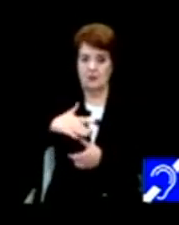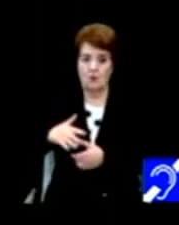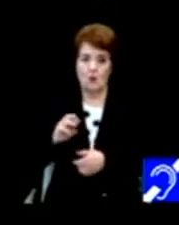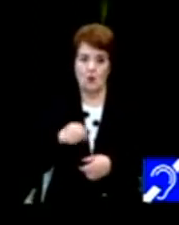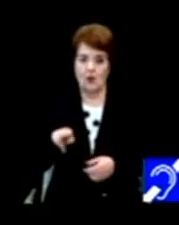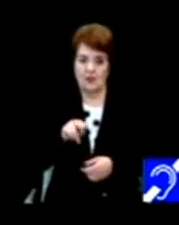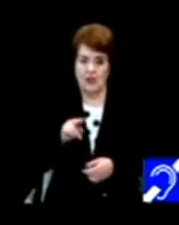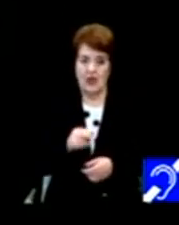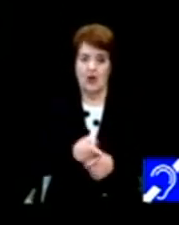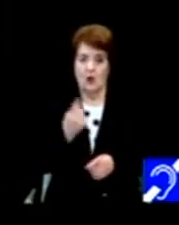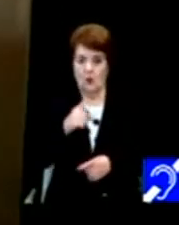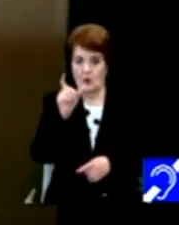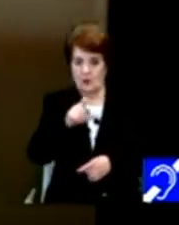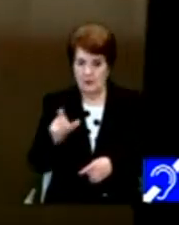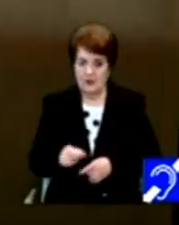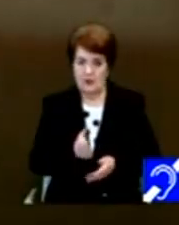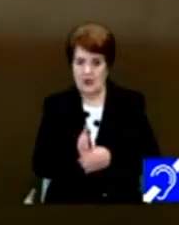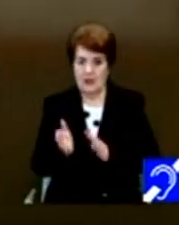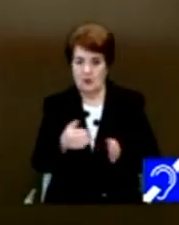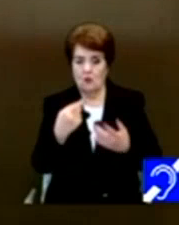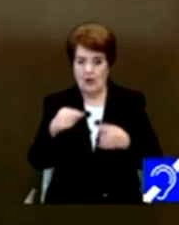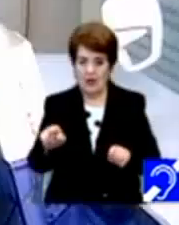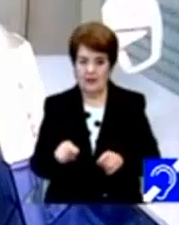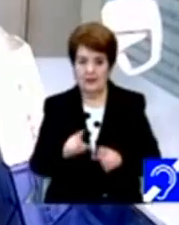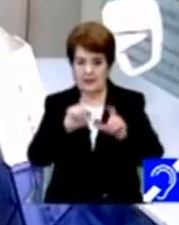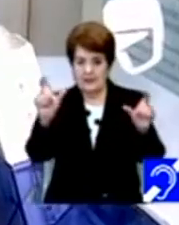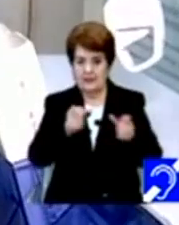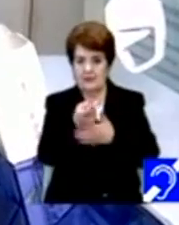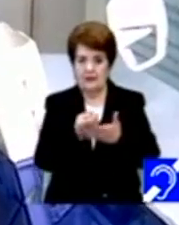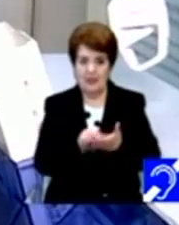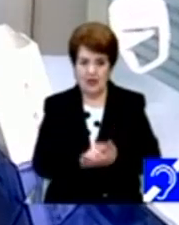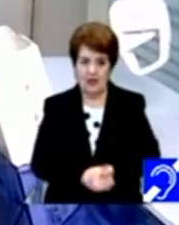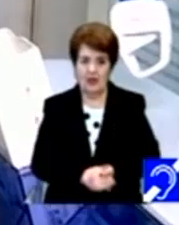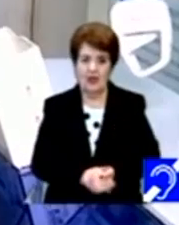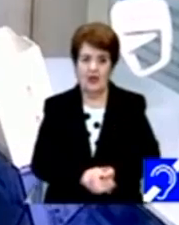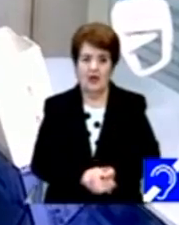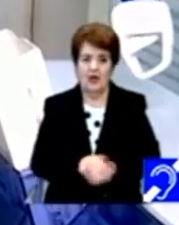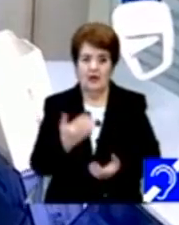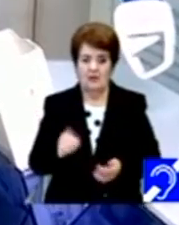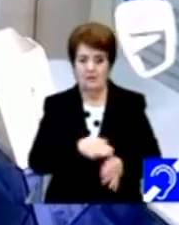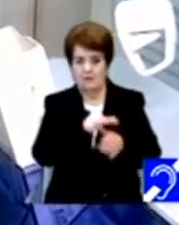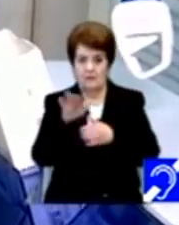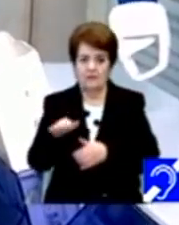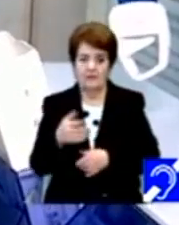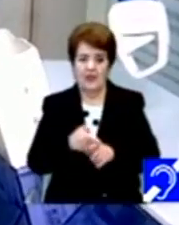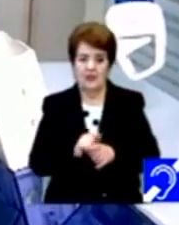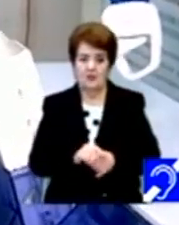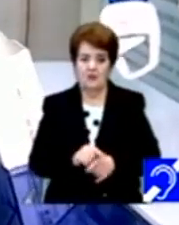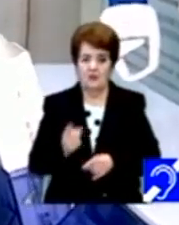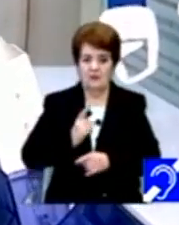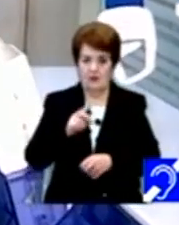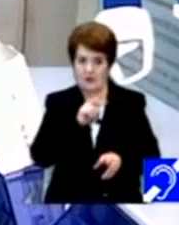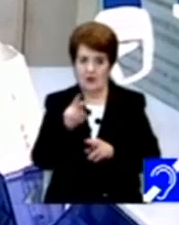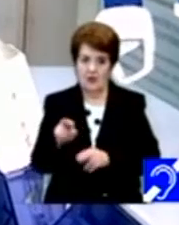locuri, unul dintre pacienți a fost redirecționat spre un alt spital. Imagini ca acestea nu vezi doar la Matei Balș. Camerele de gardă de